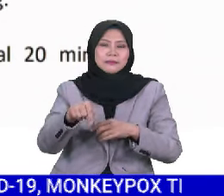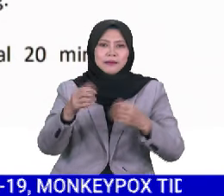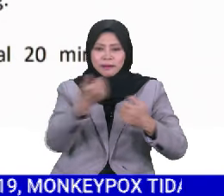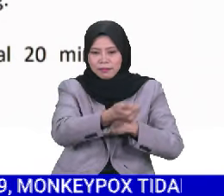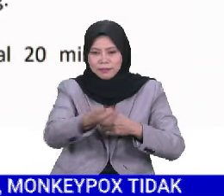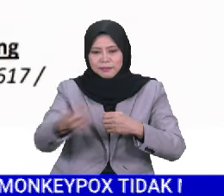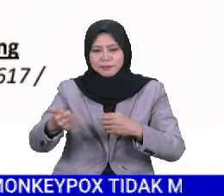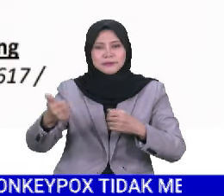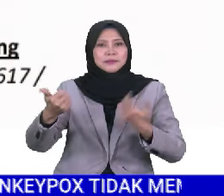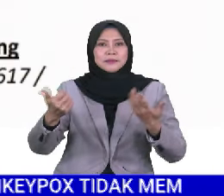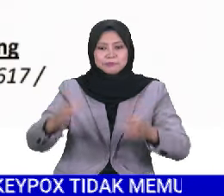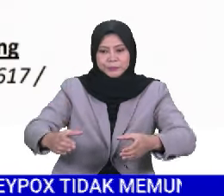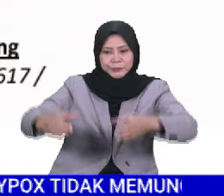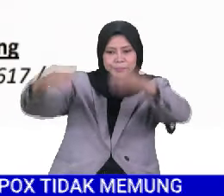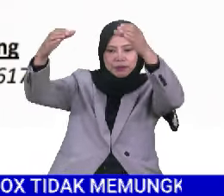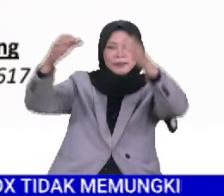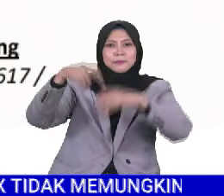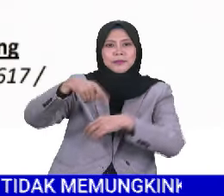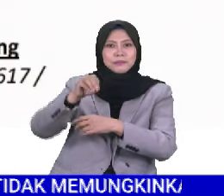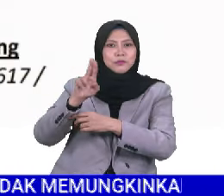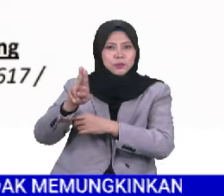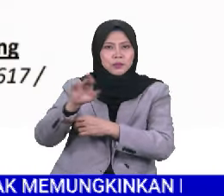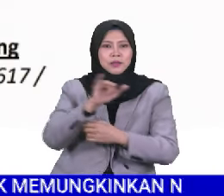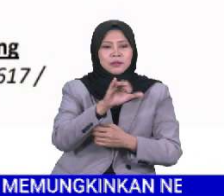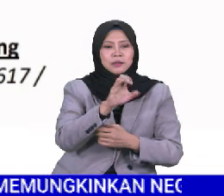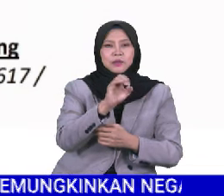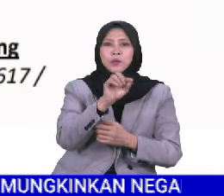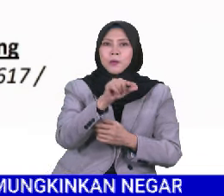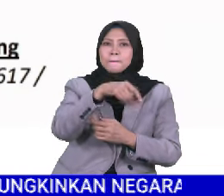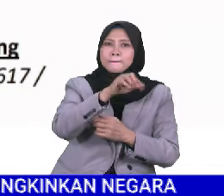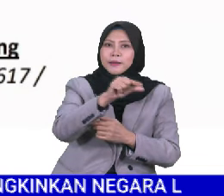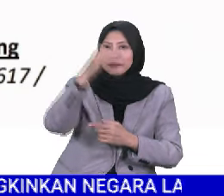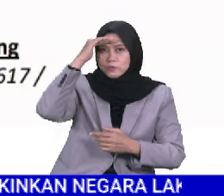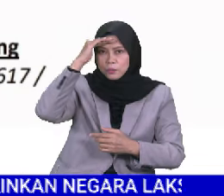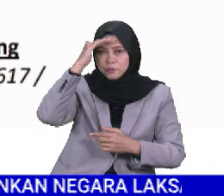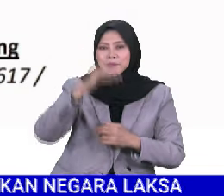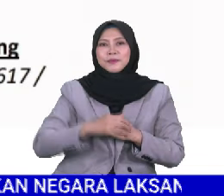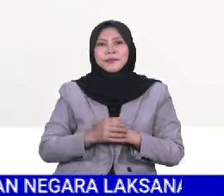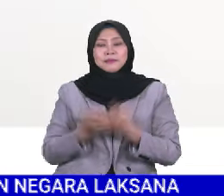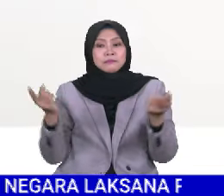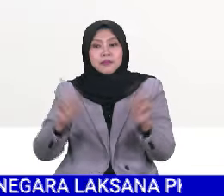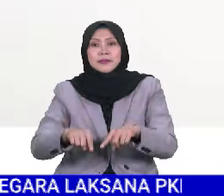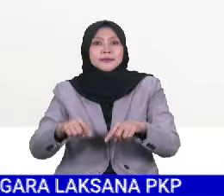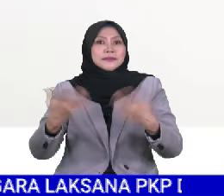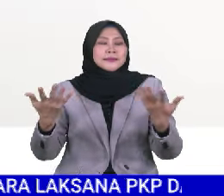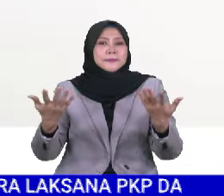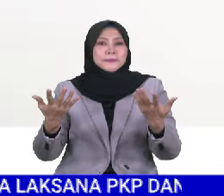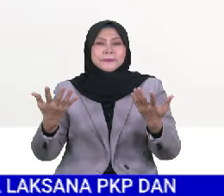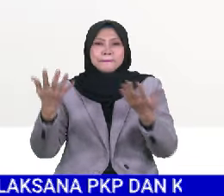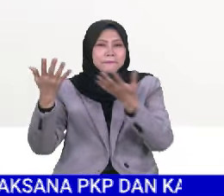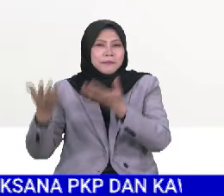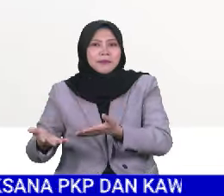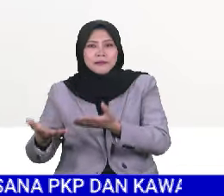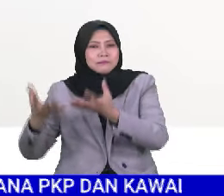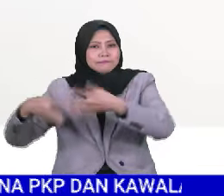satu peralatannya di Pencawan masuk utama PMI Utara yongfeng Edi yang pengen Johor ia telah mengakibatkan kehilangan beban sebanyak